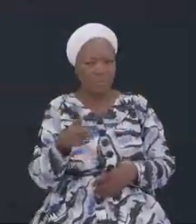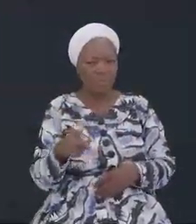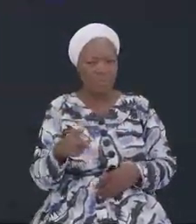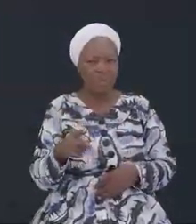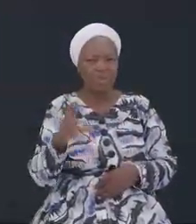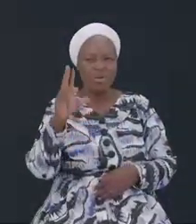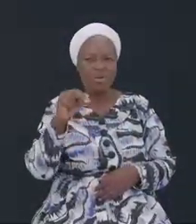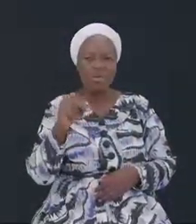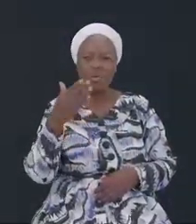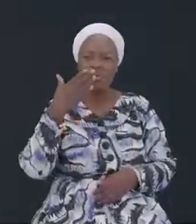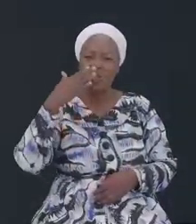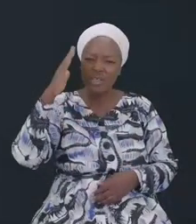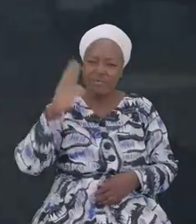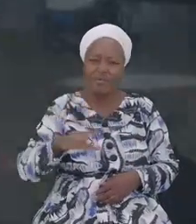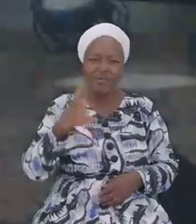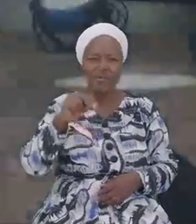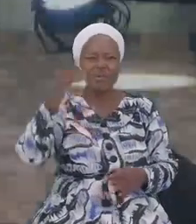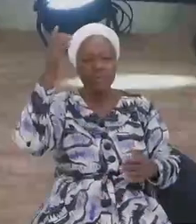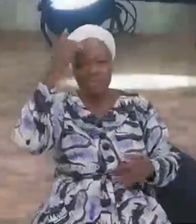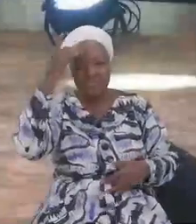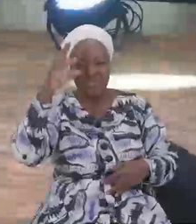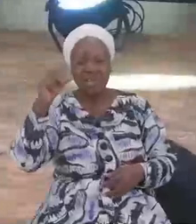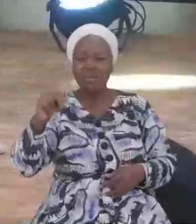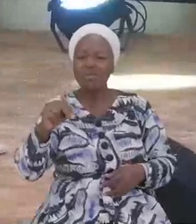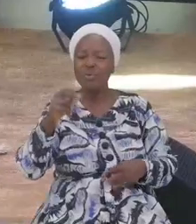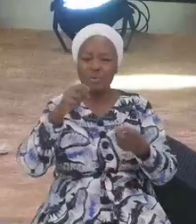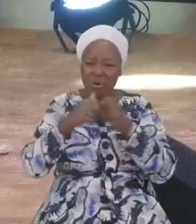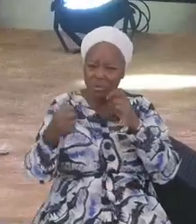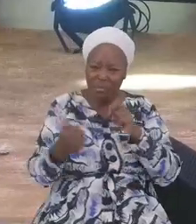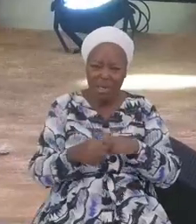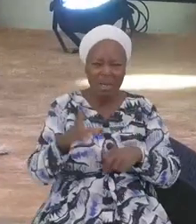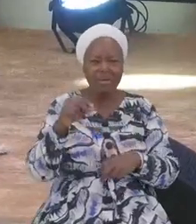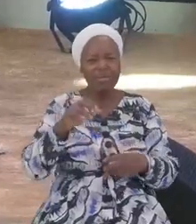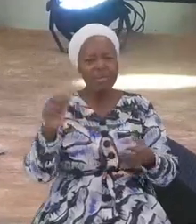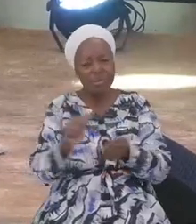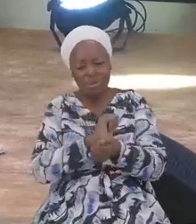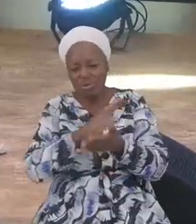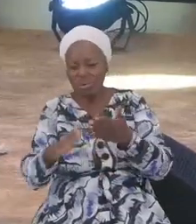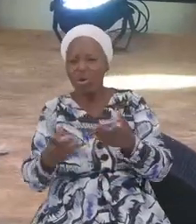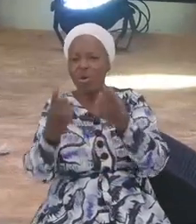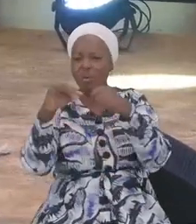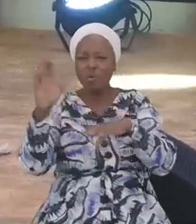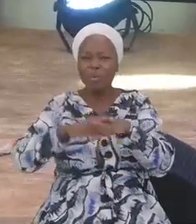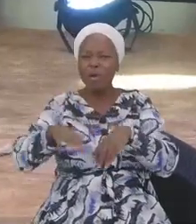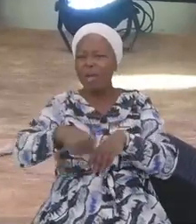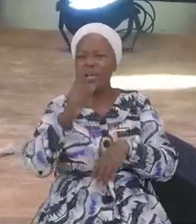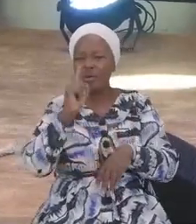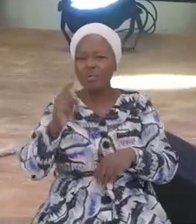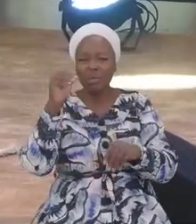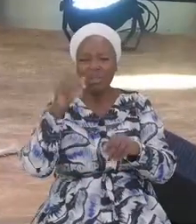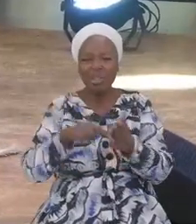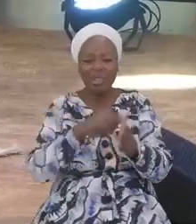mal, il n'y a pas de maladie, il n'y a pas d'infirmité, et qu'il n'y a pas de décision qui ne vienne sur personne cette année au nom